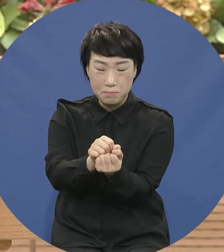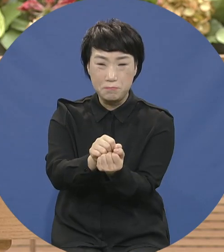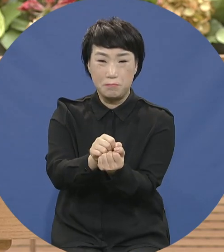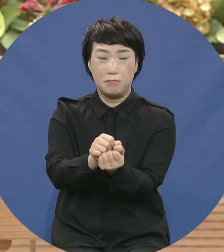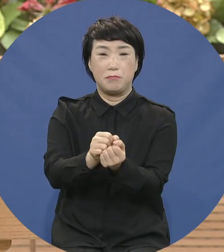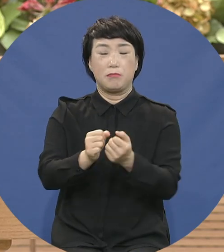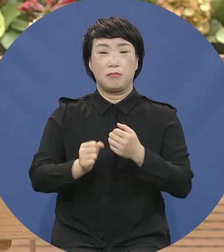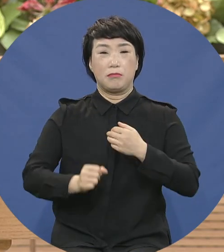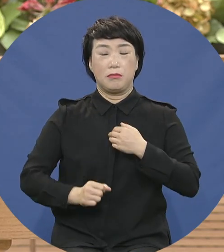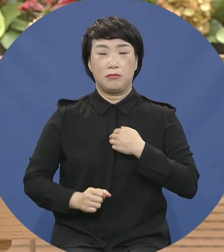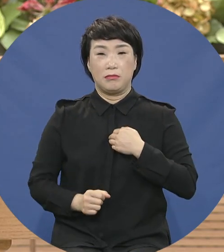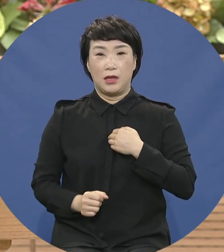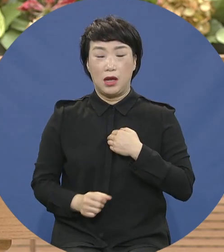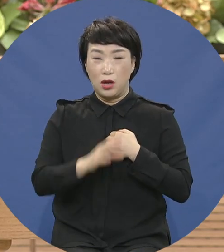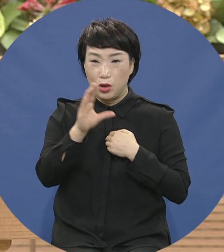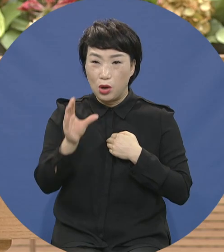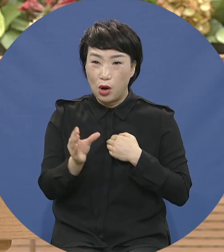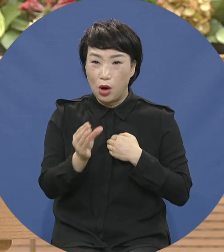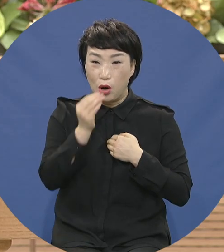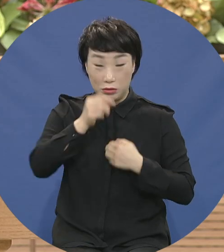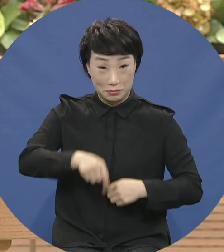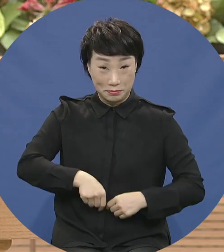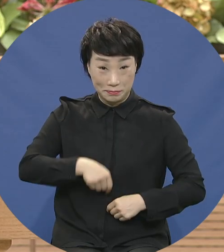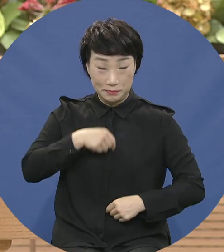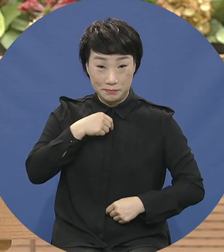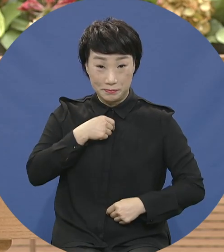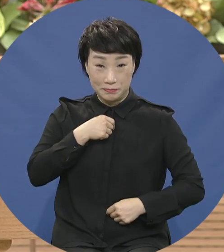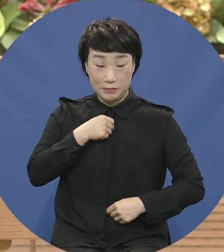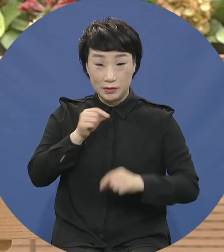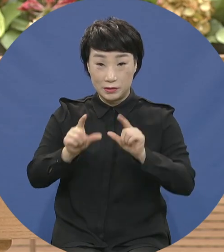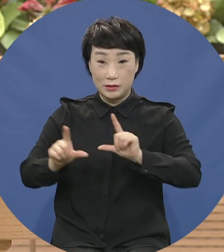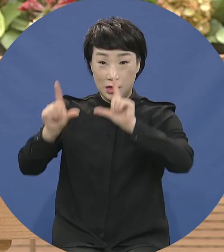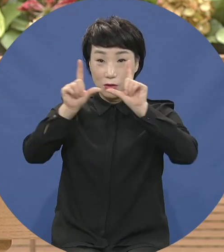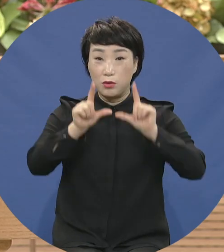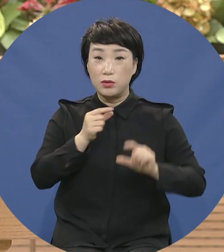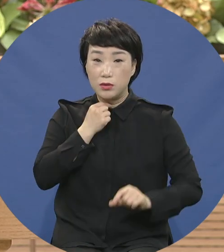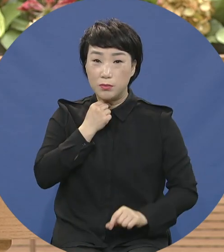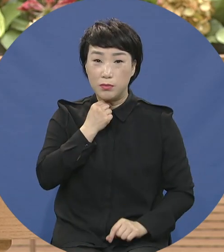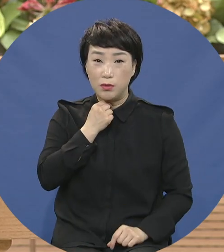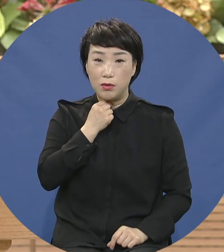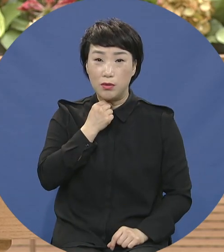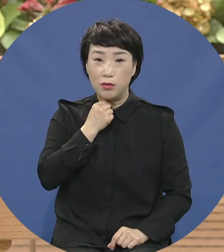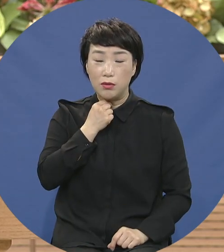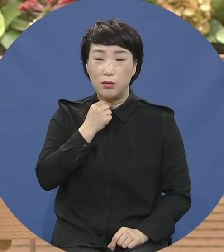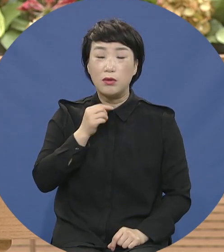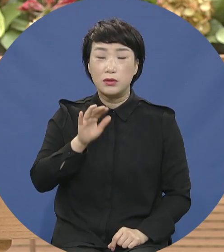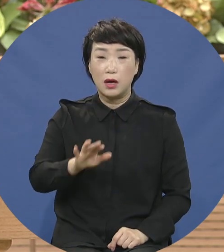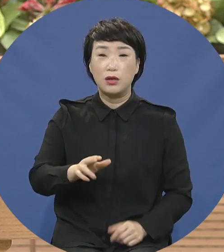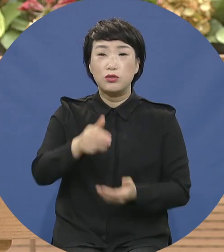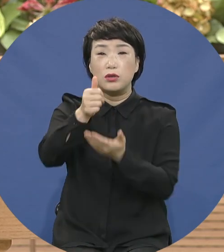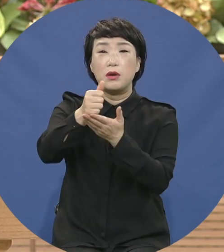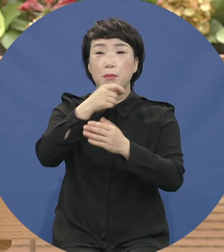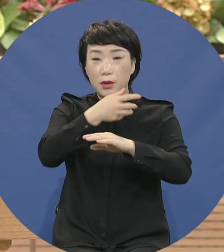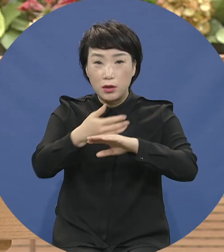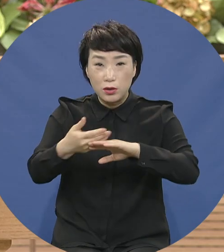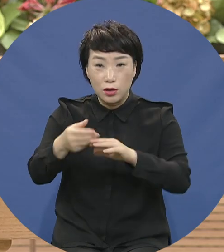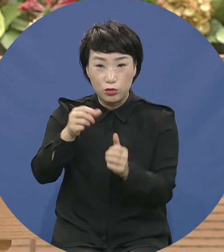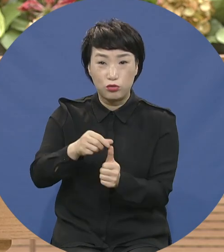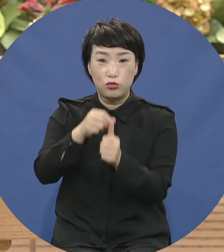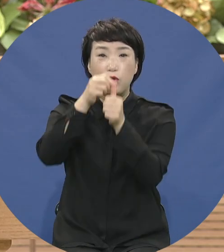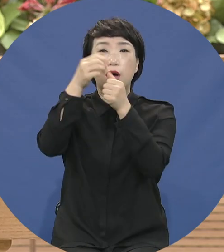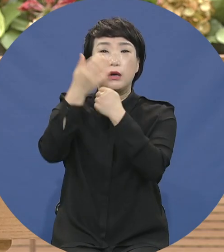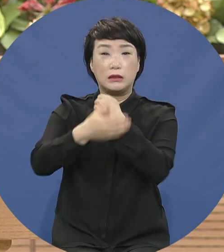다하여서 내가 거룩하게 의롭게 살고 싶은데 주님이 피 흘려서 구원하신